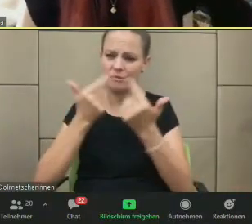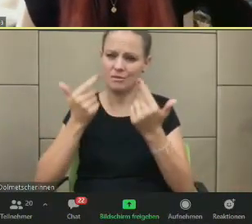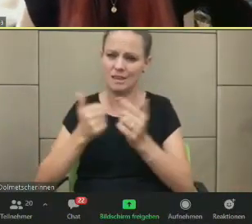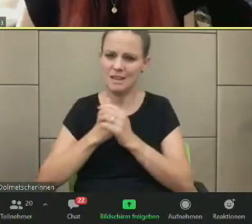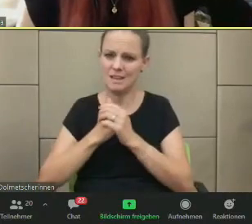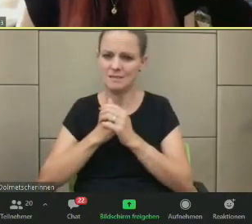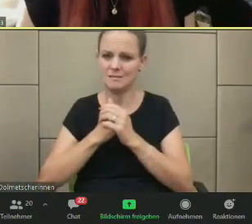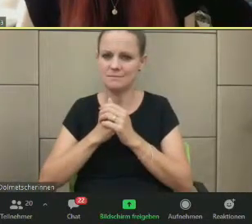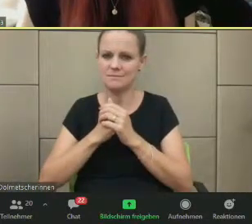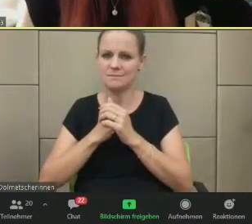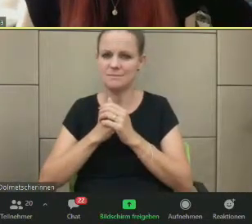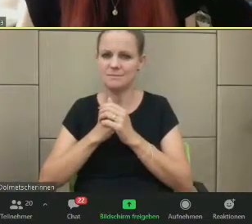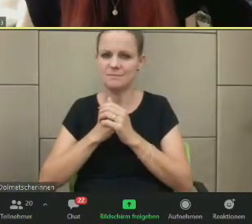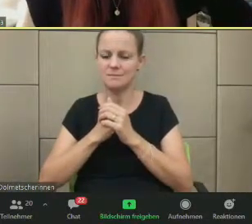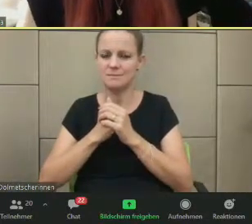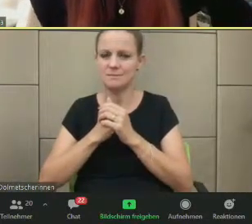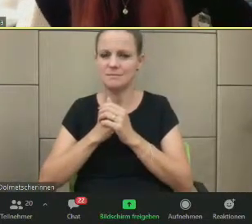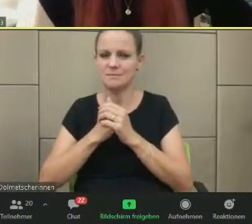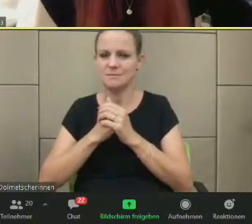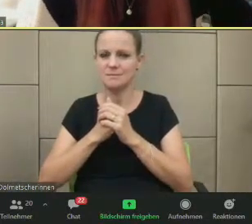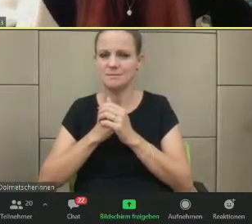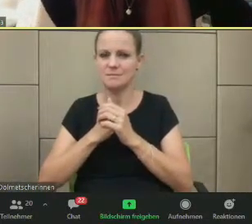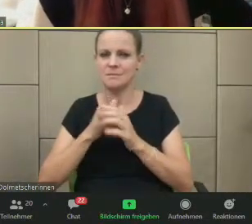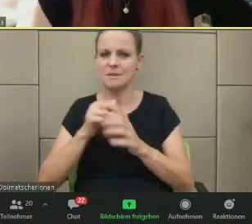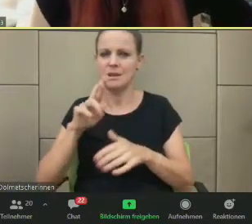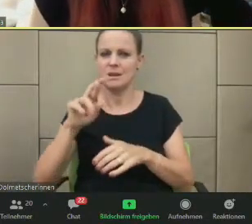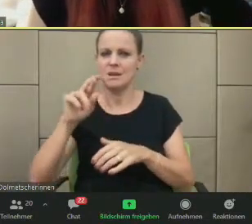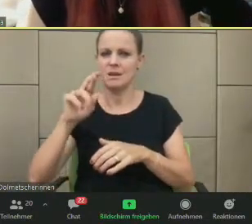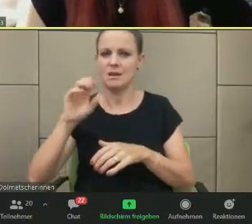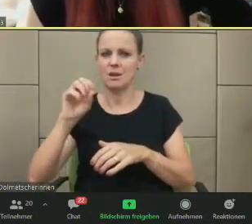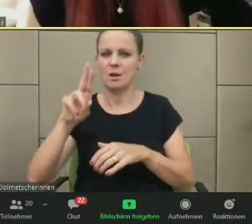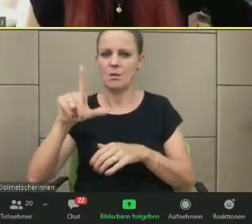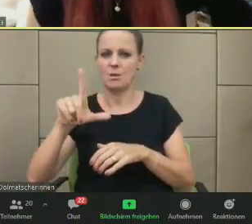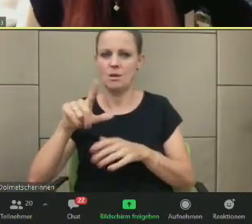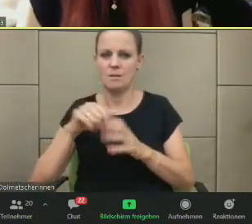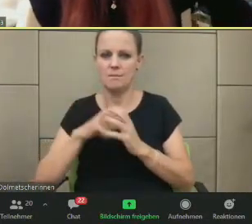toller Aktivist auf Social Media ist der Raul.